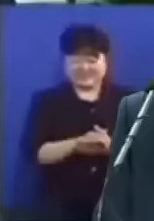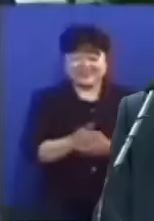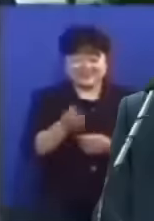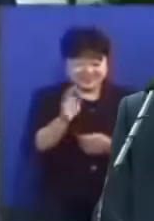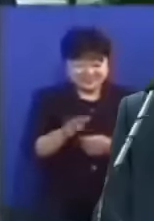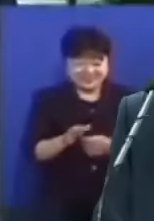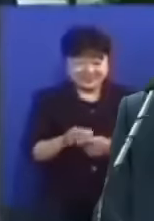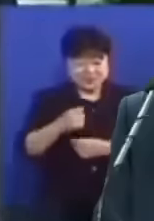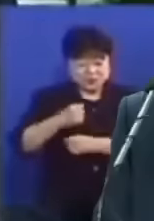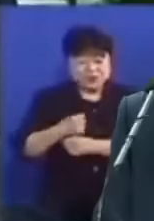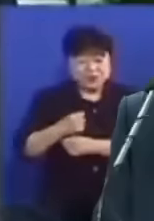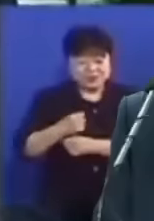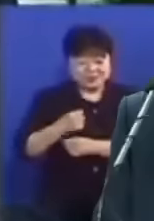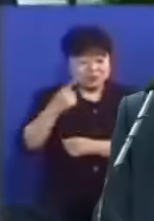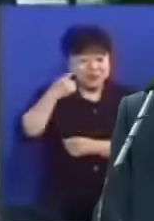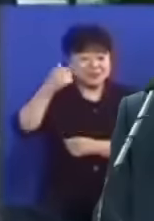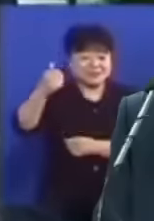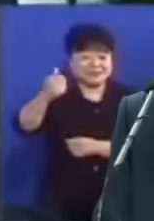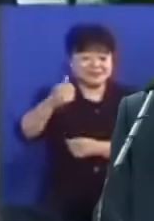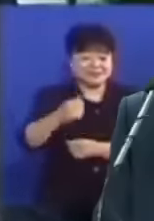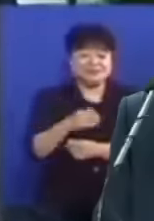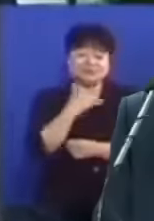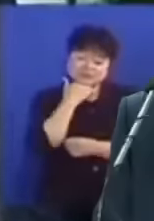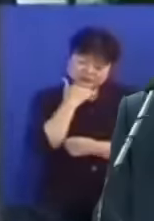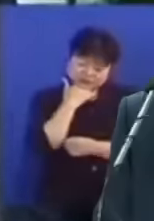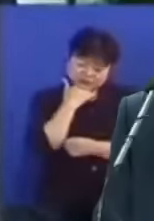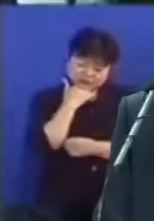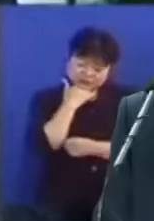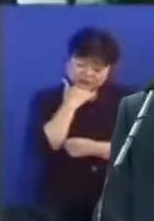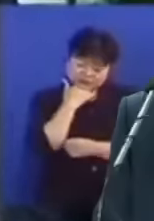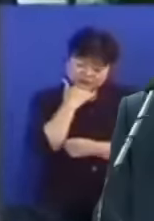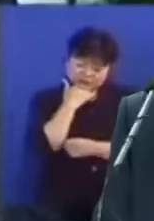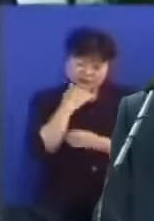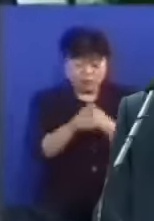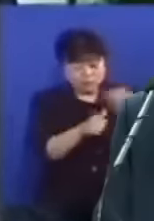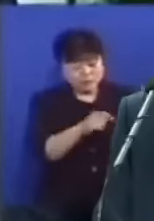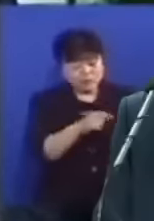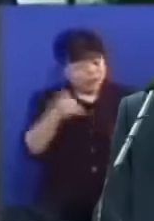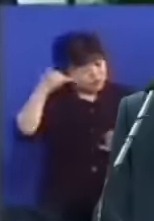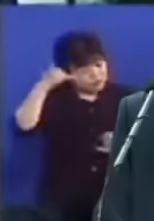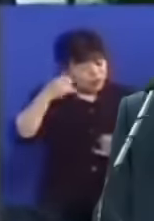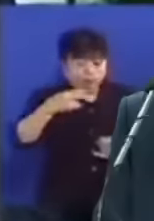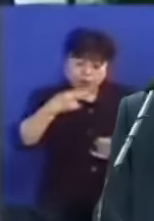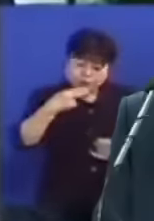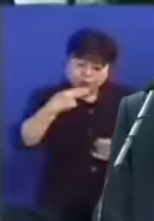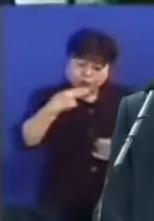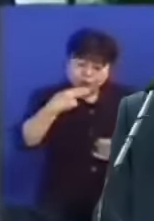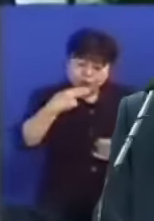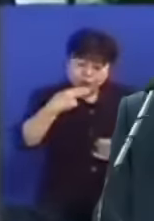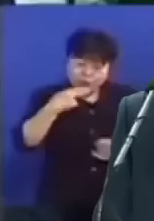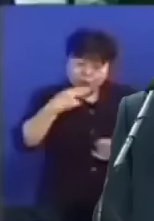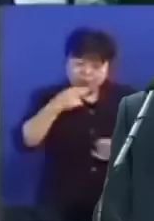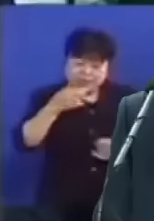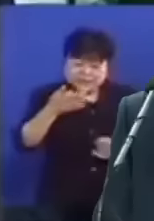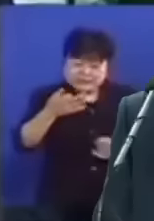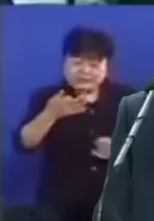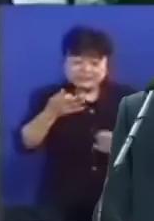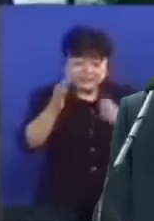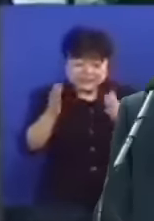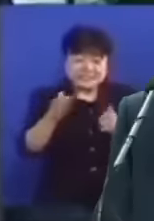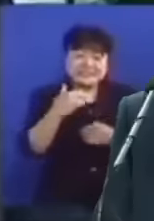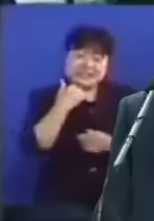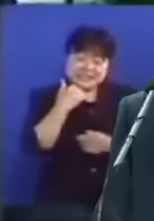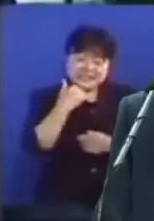그런데 이 군목도 아무리 기다려도 그 부인에게 연락이 이렇게 두 주간을 기다리다가 안